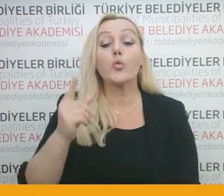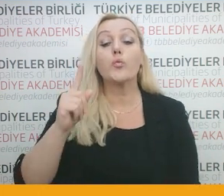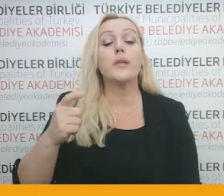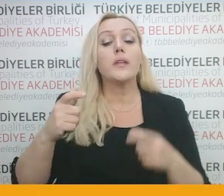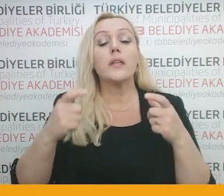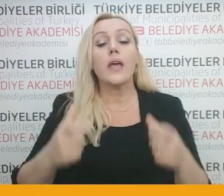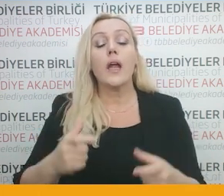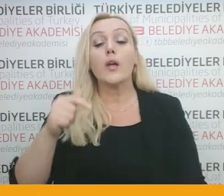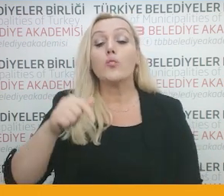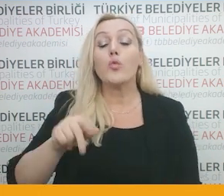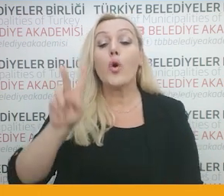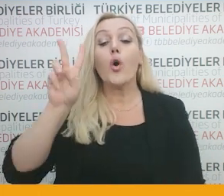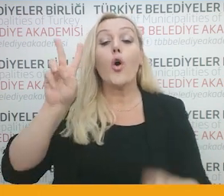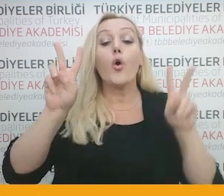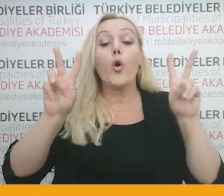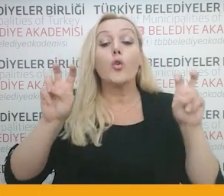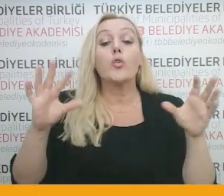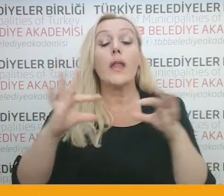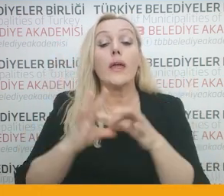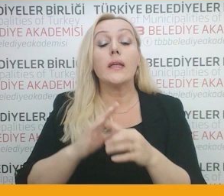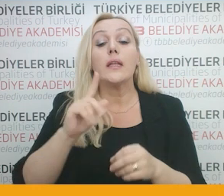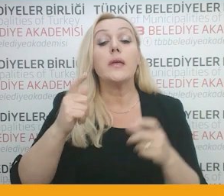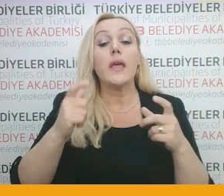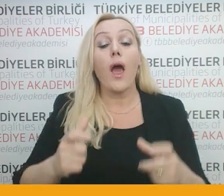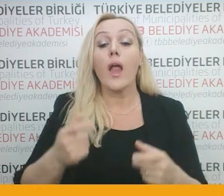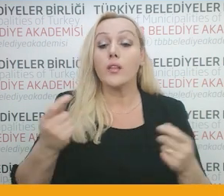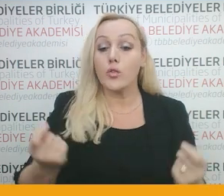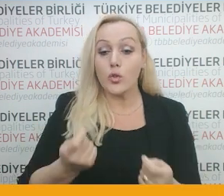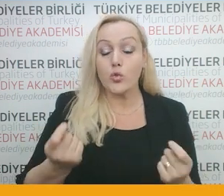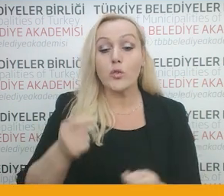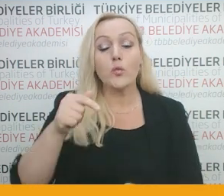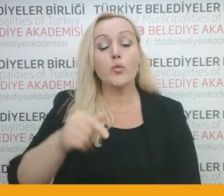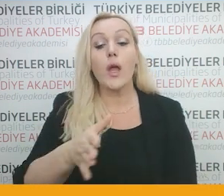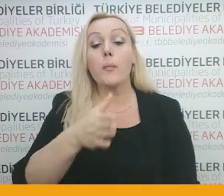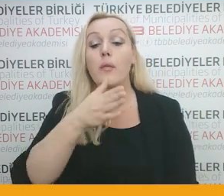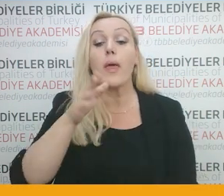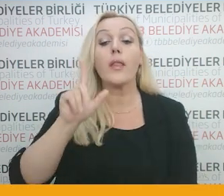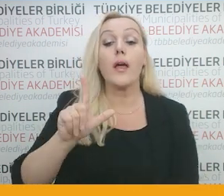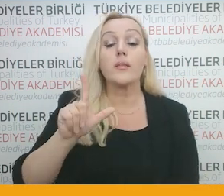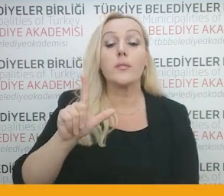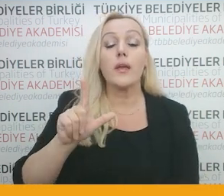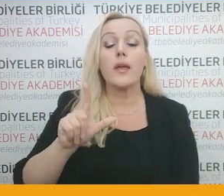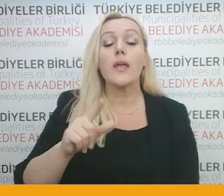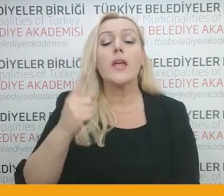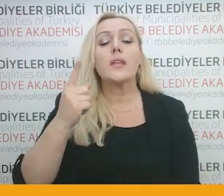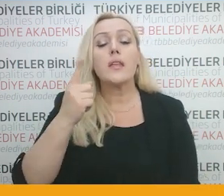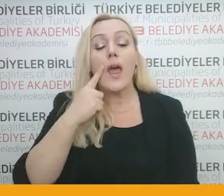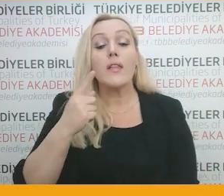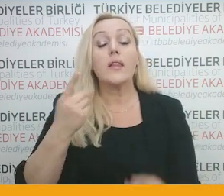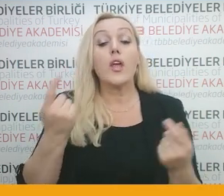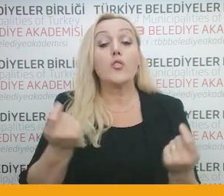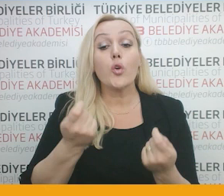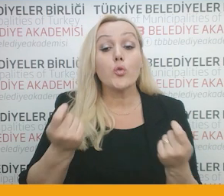veya bu konuyla ilgili bir işte, bir görevde çalışıyorsak bunları mutlaka bilmemiz gerekiyor arkadaşlar. Eğer biz kamu